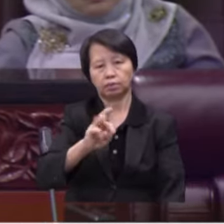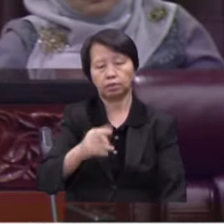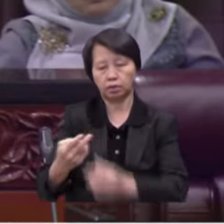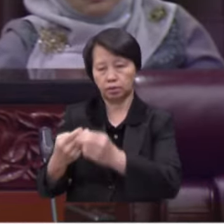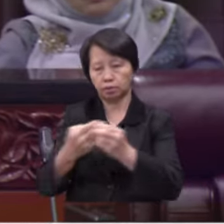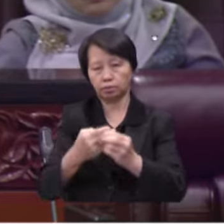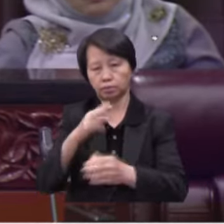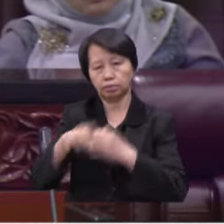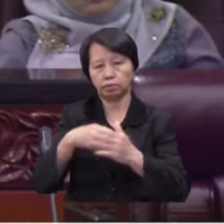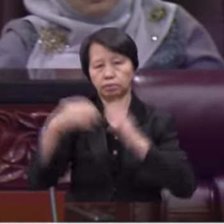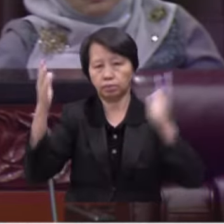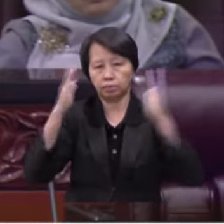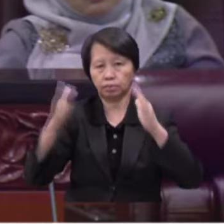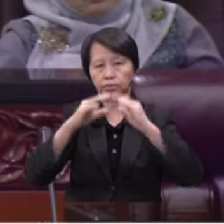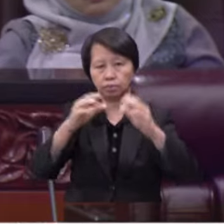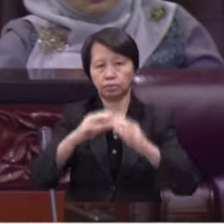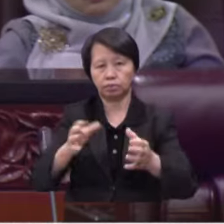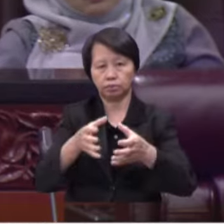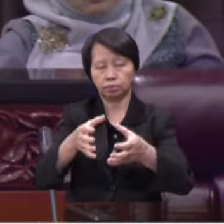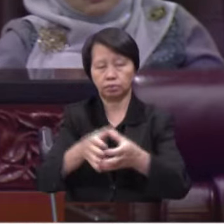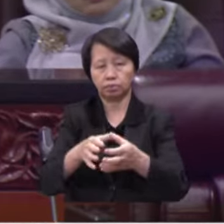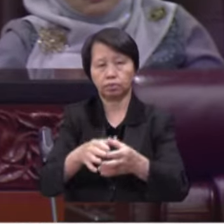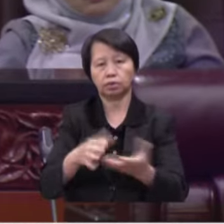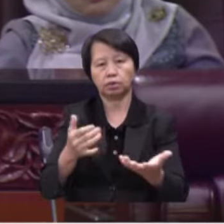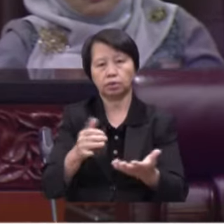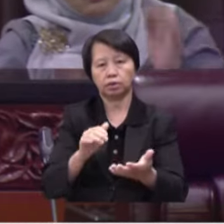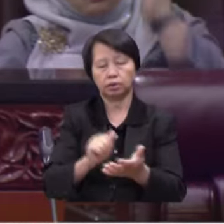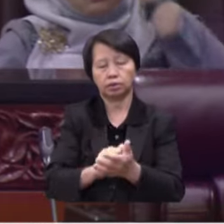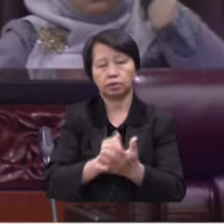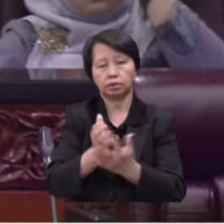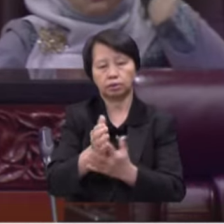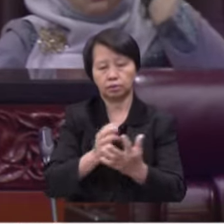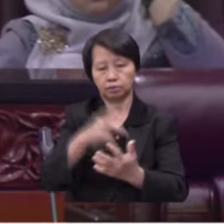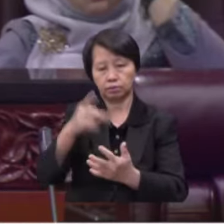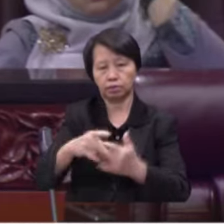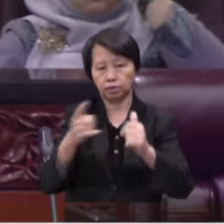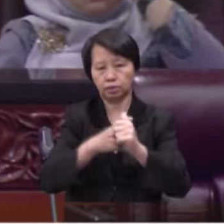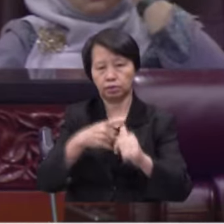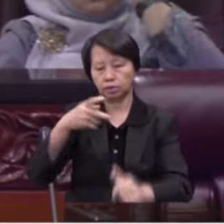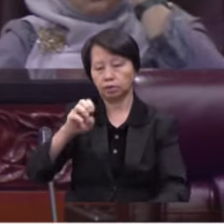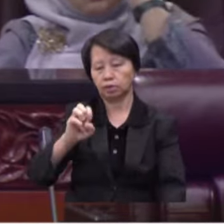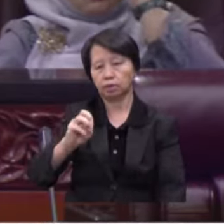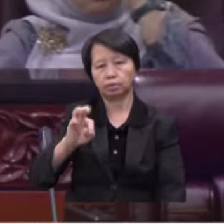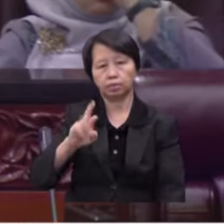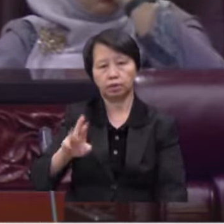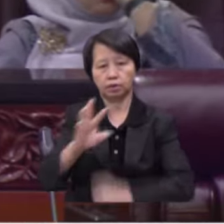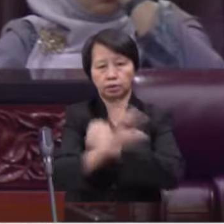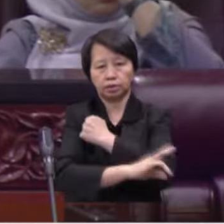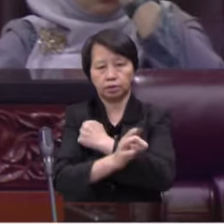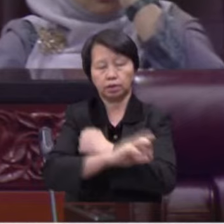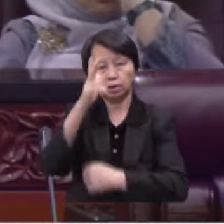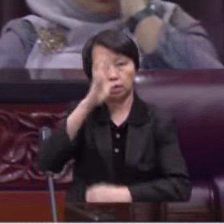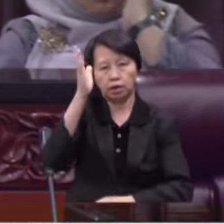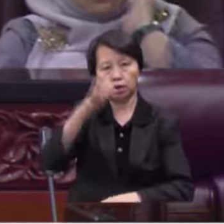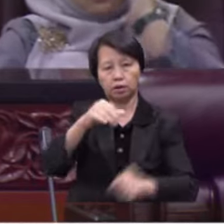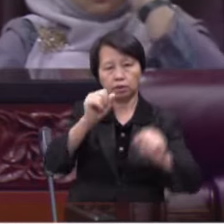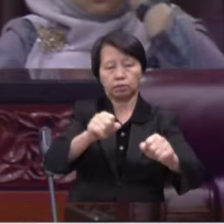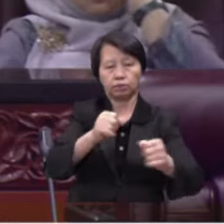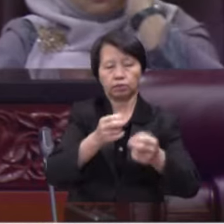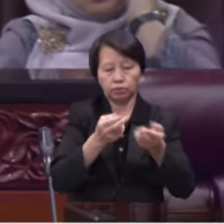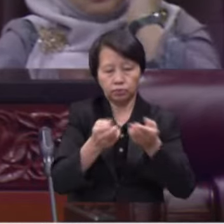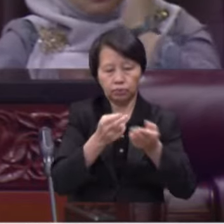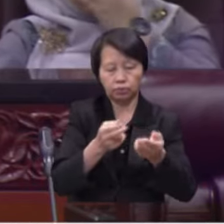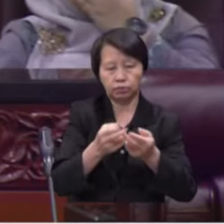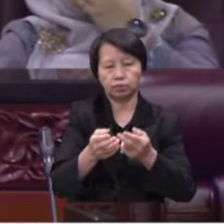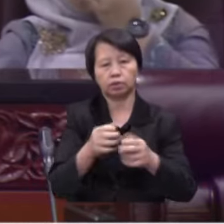ke seluruh negara secara klub diplorement melalui Project mintis Ma Di Negeri 9 kerajaan akan berupaya mengurus